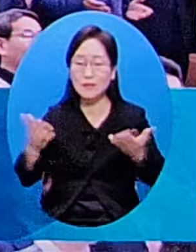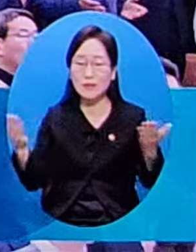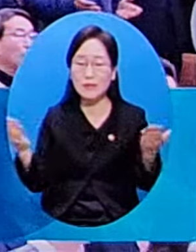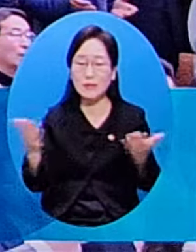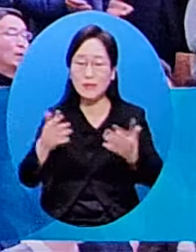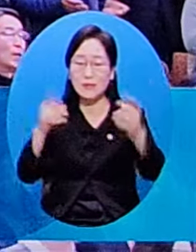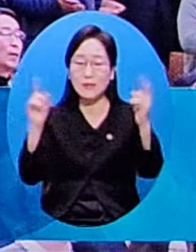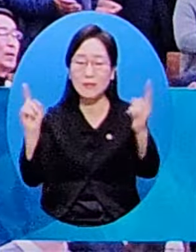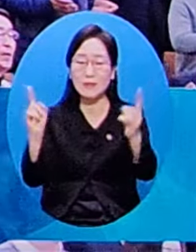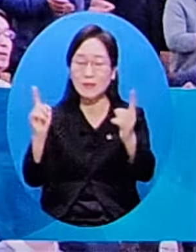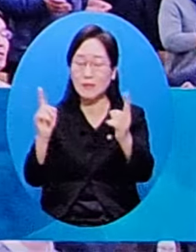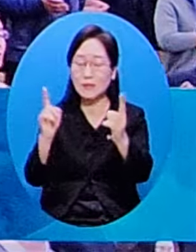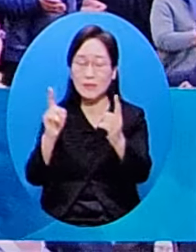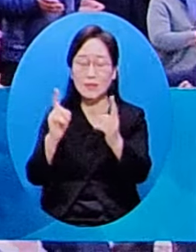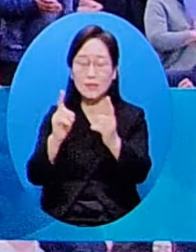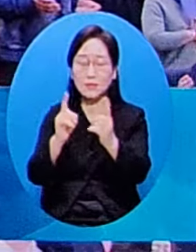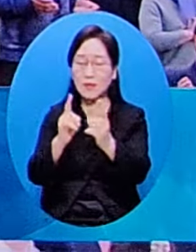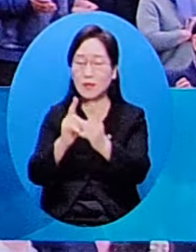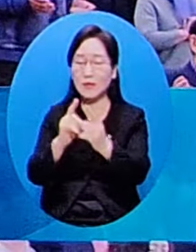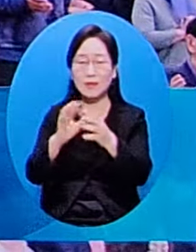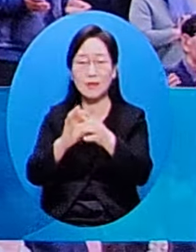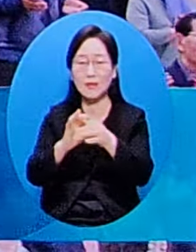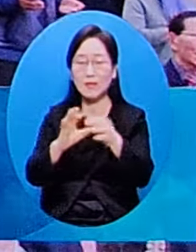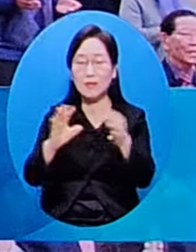무슨 일을